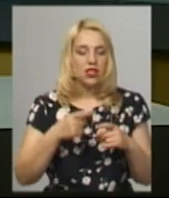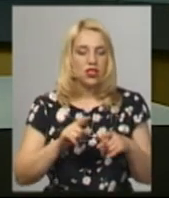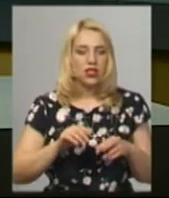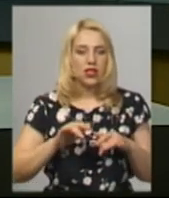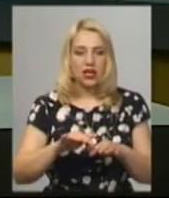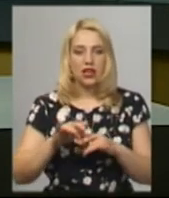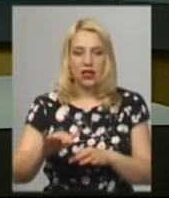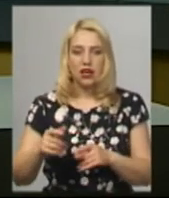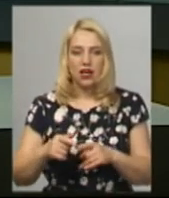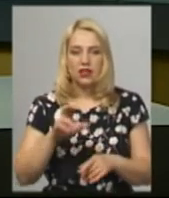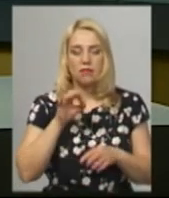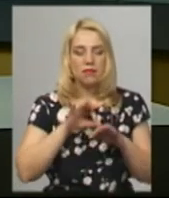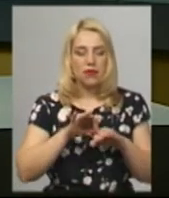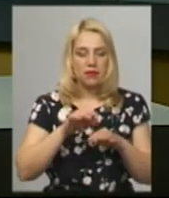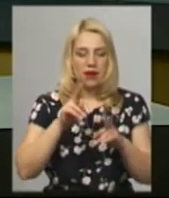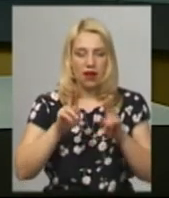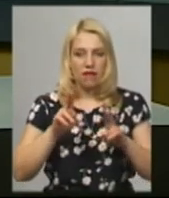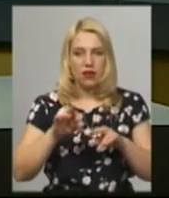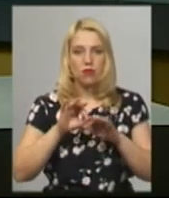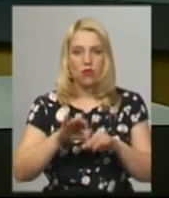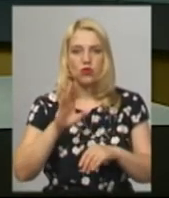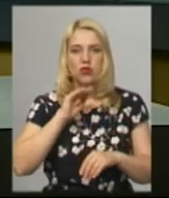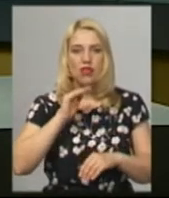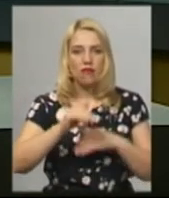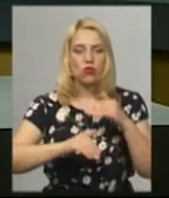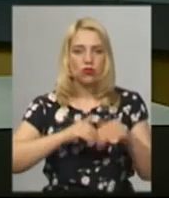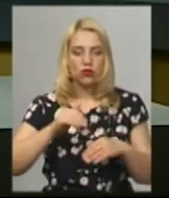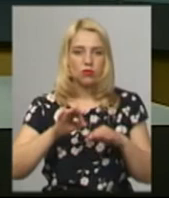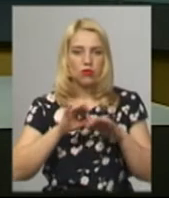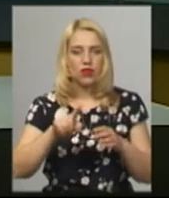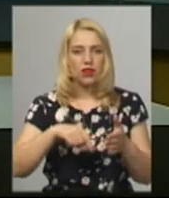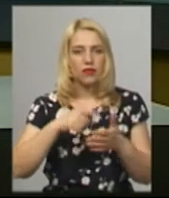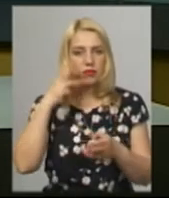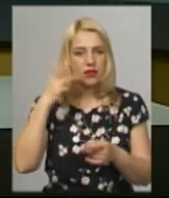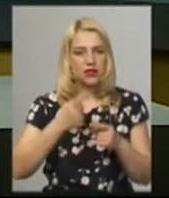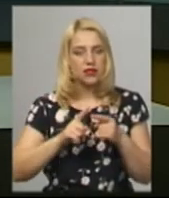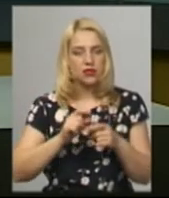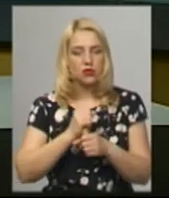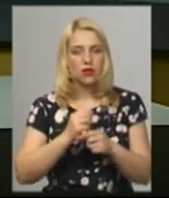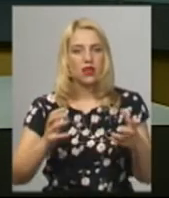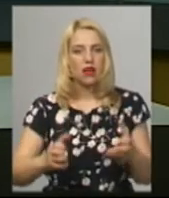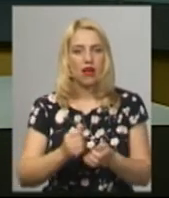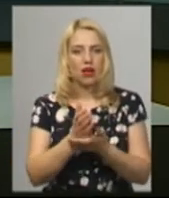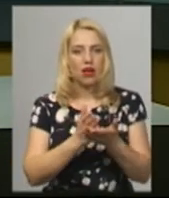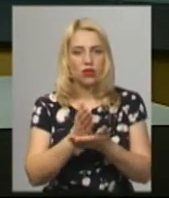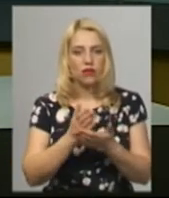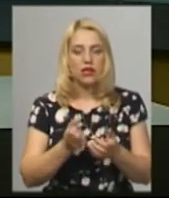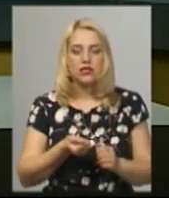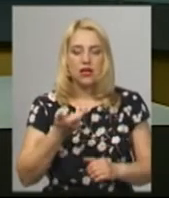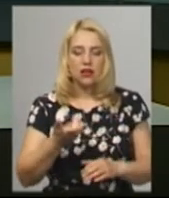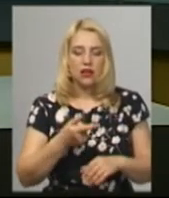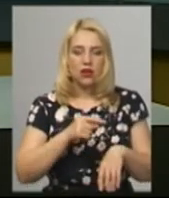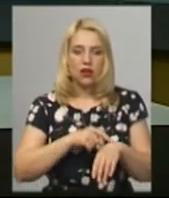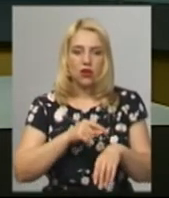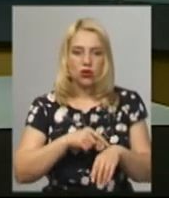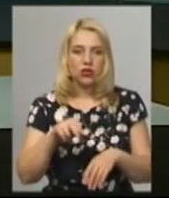Попереджувальний рейд на дотримання жителями обласного центру правил поводження на водоймах провели у Хмельницькому. Рятувальники зробили це сьогодні за